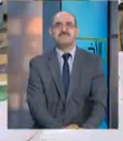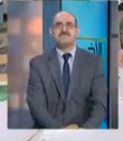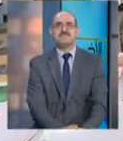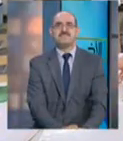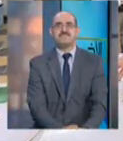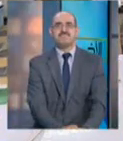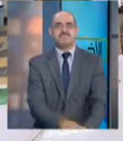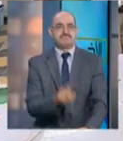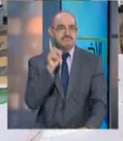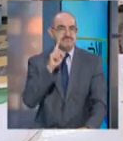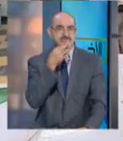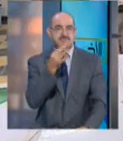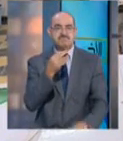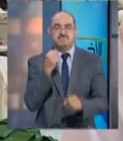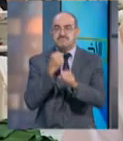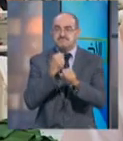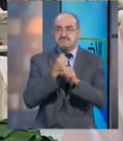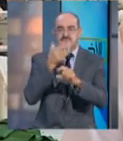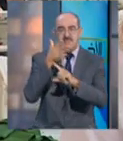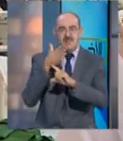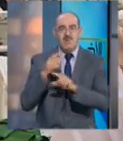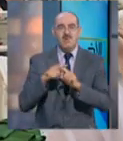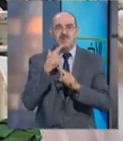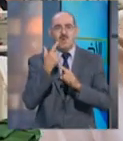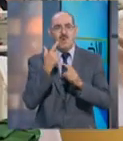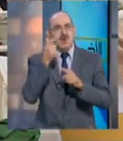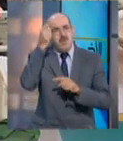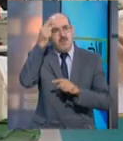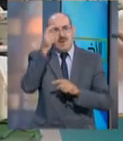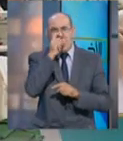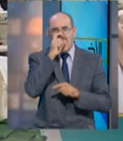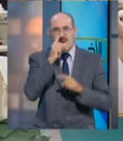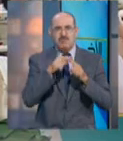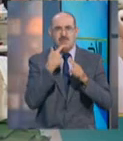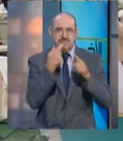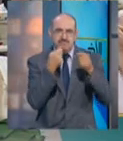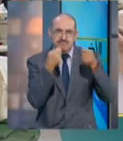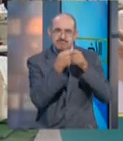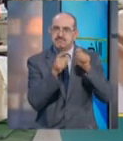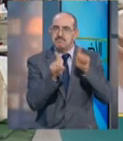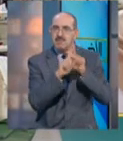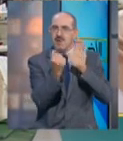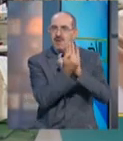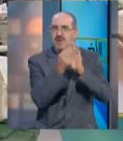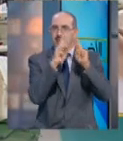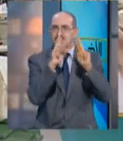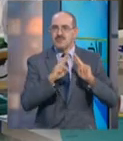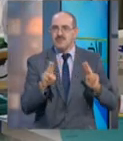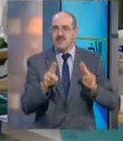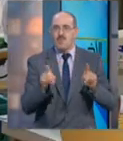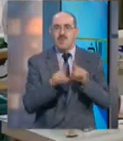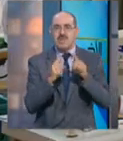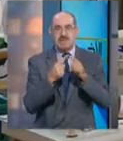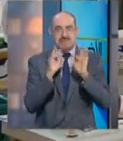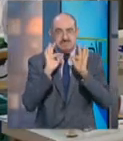رانا نخدموا في الأعلام الوطنية للدول العربية بطريقة مطابقة للمقاييس الدولية